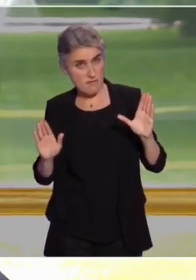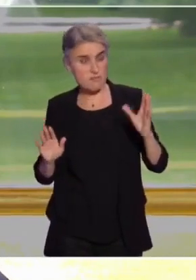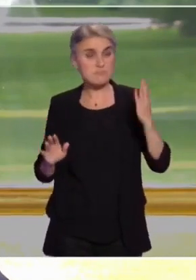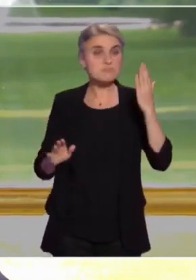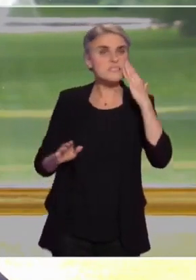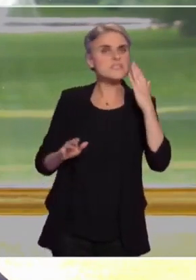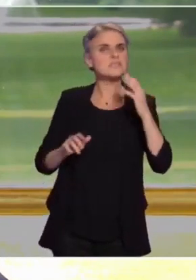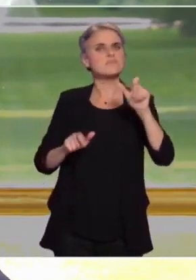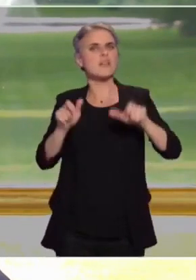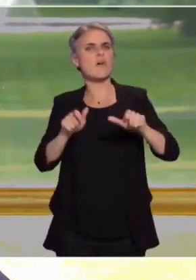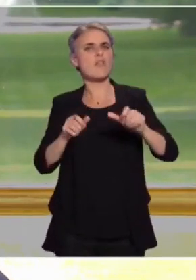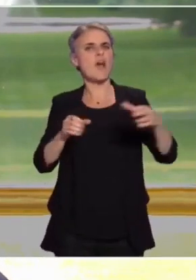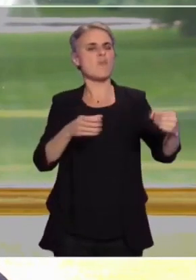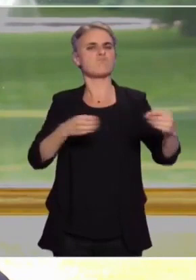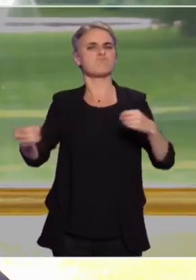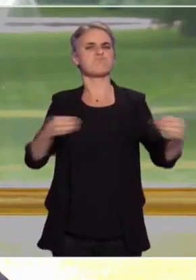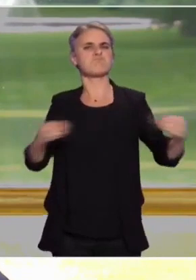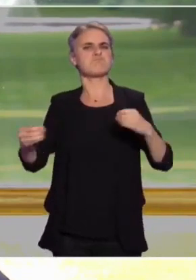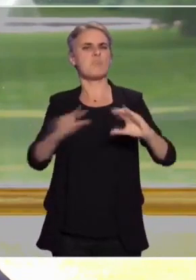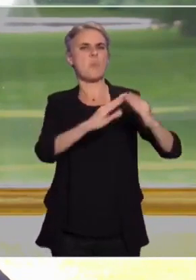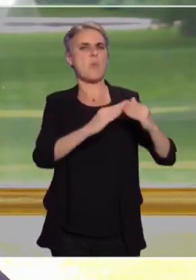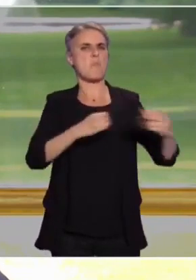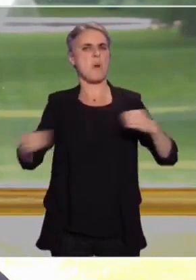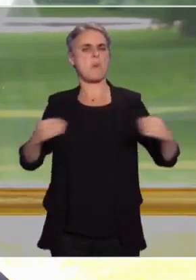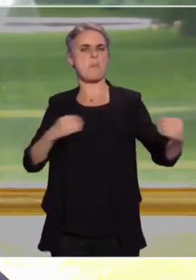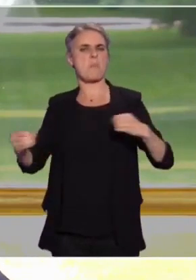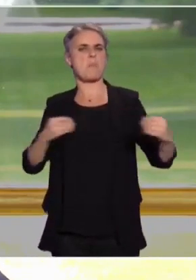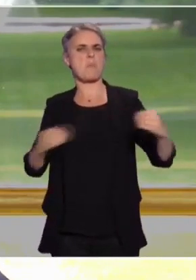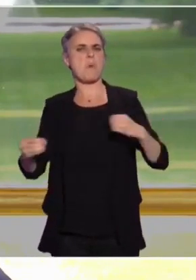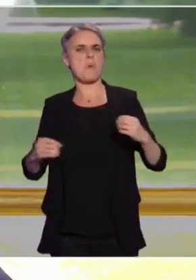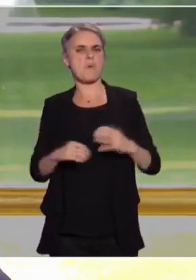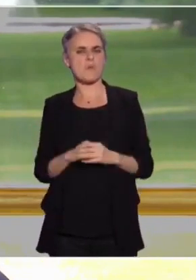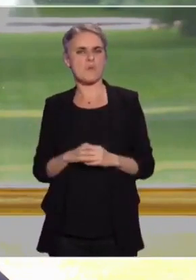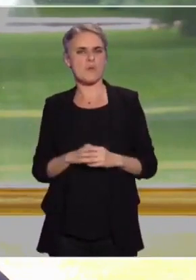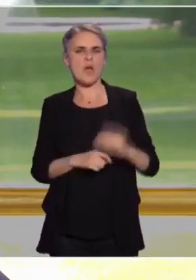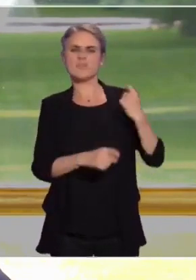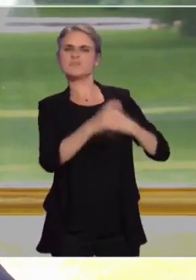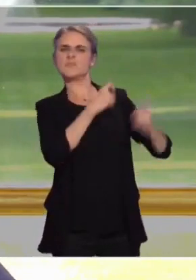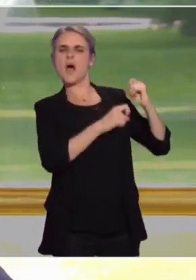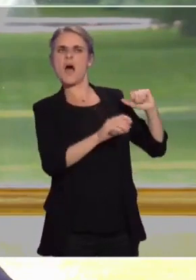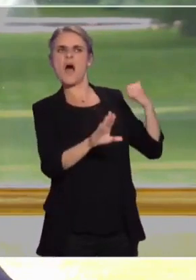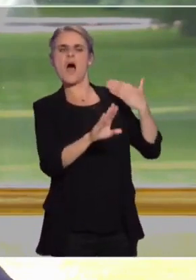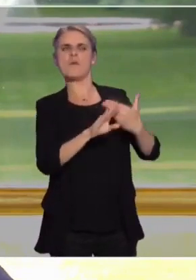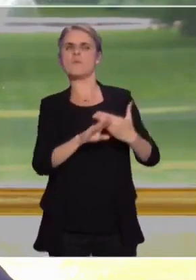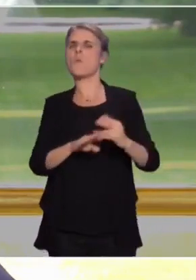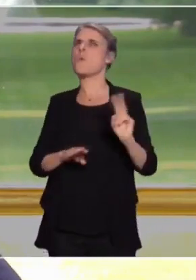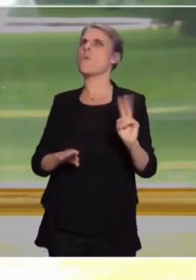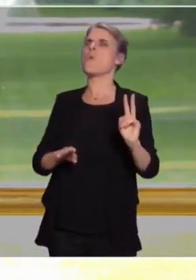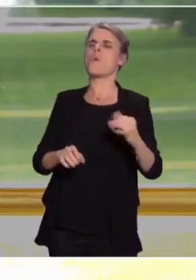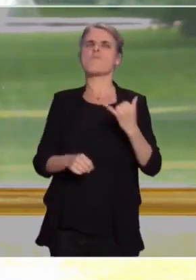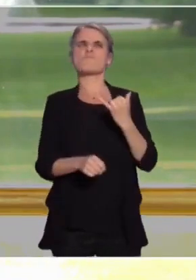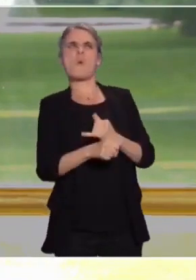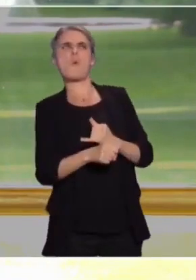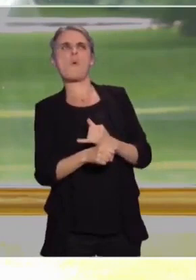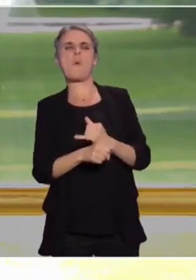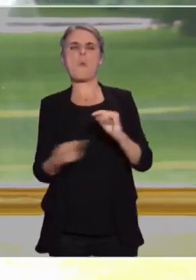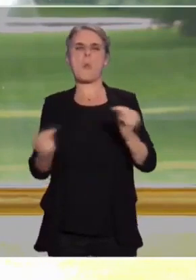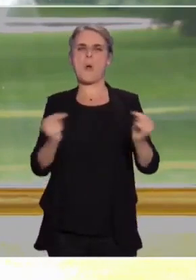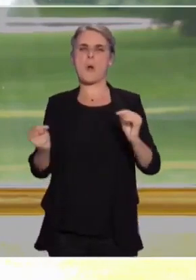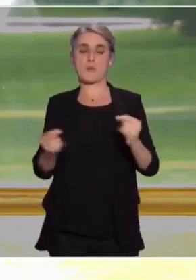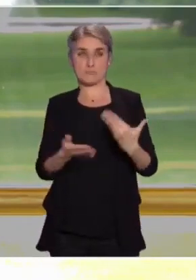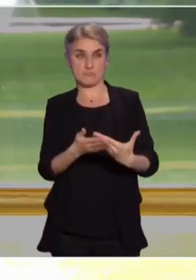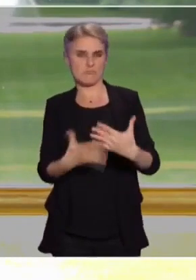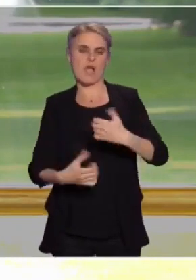en communautarisme en réécriture haineuse ou fausse du passé ce combat est